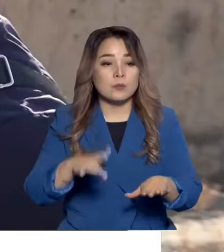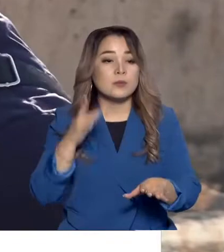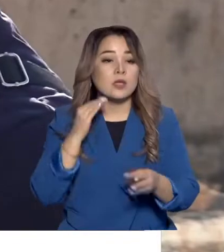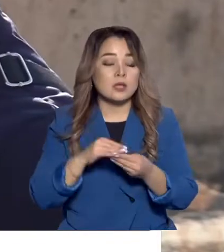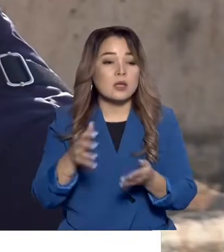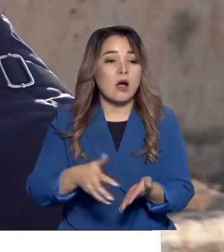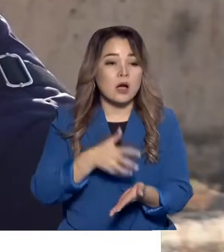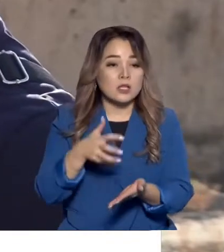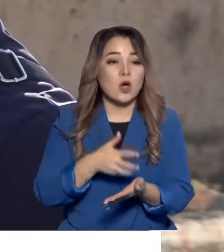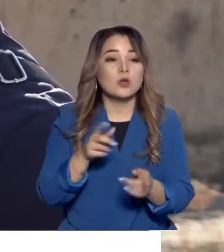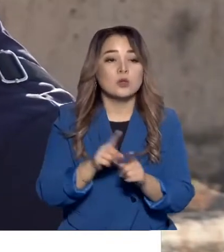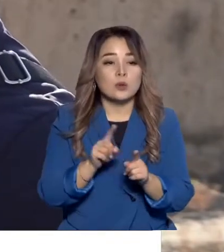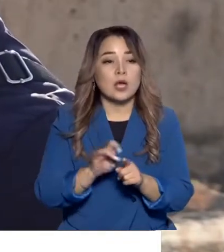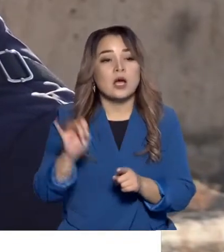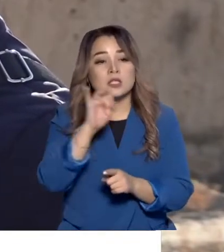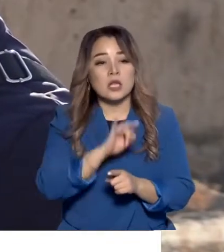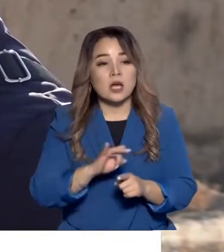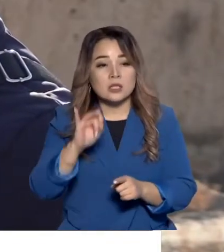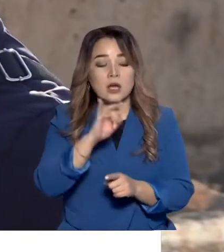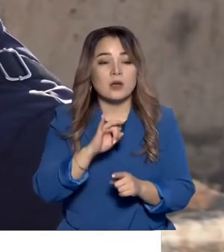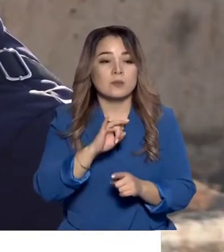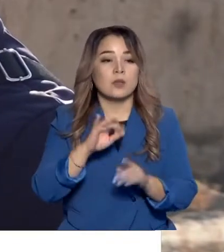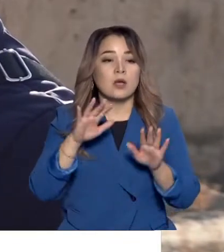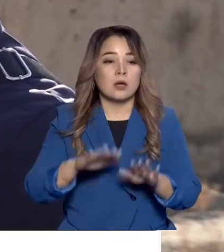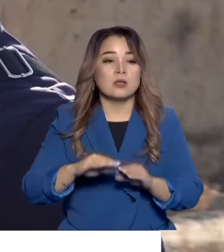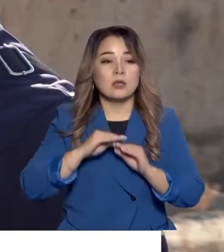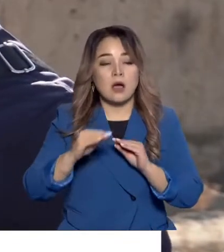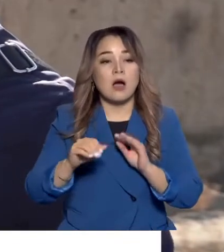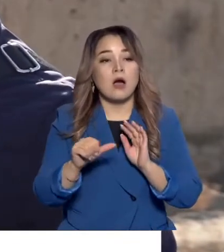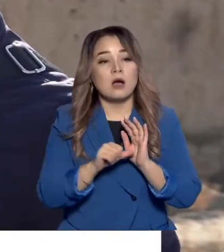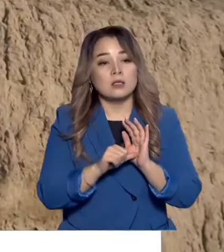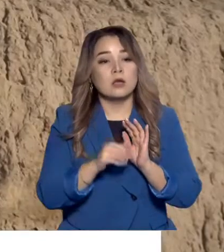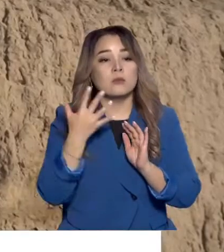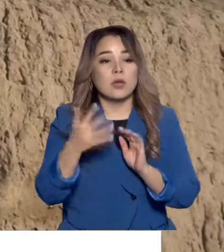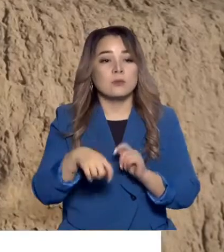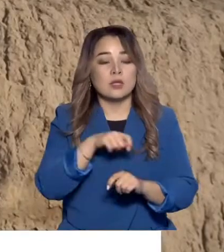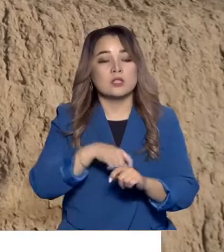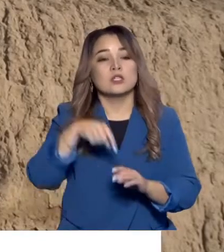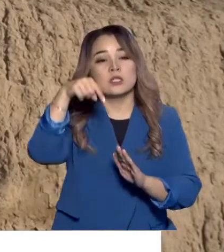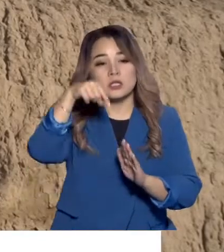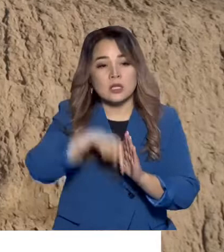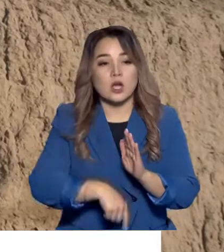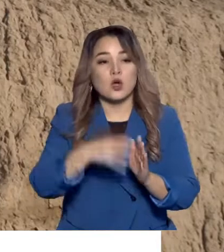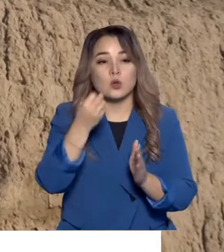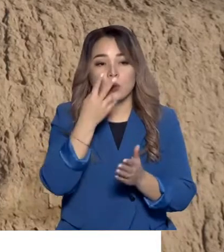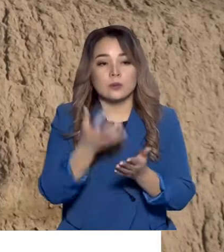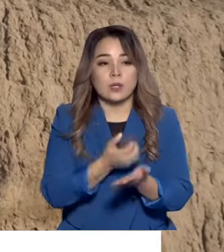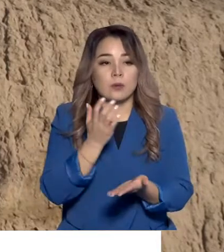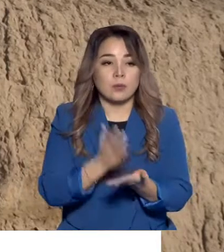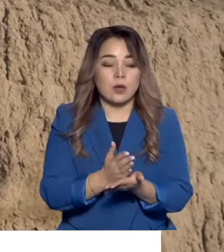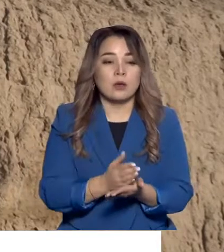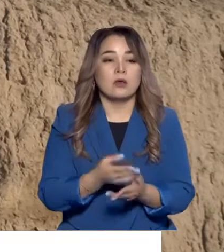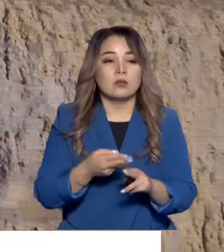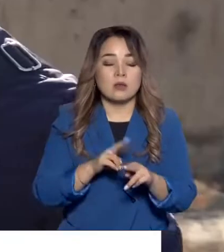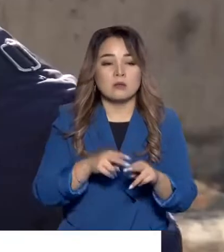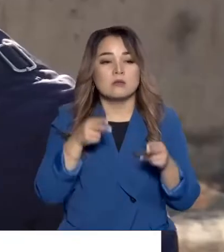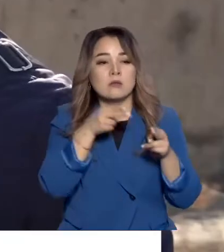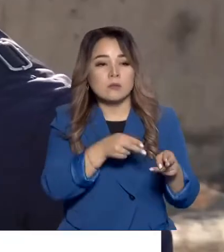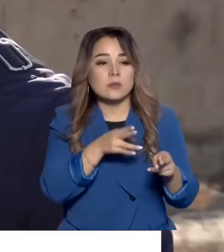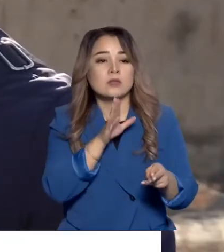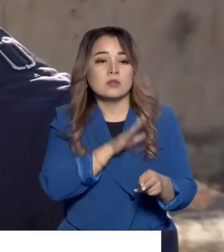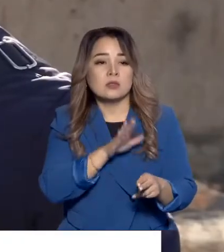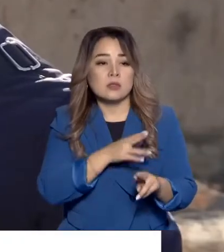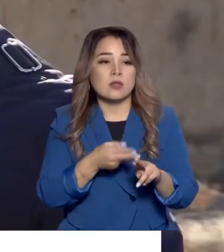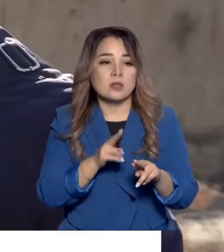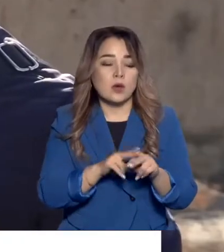анын тарыхый кабаты 5-6 метрге дейин жетти деген сөз. Бул биринчи вандализм, экинчи